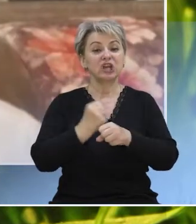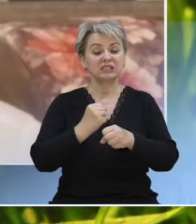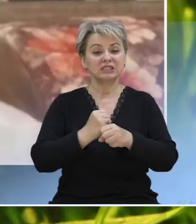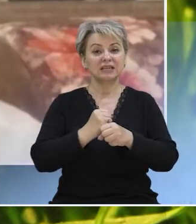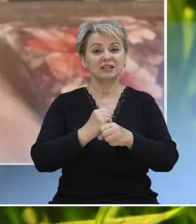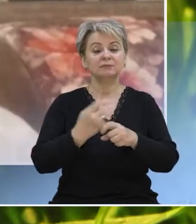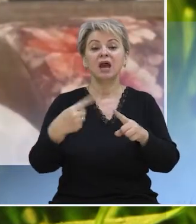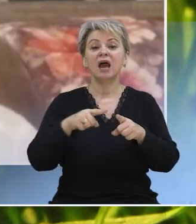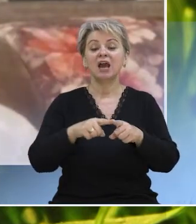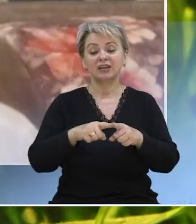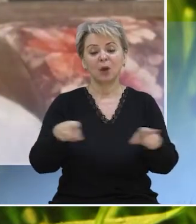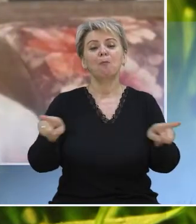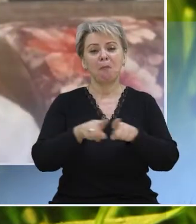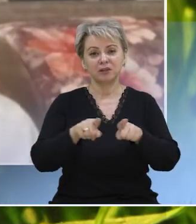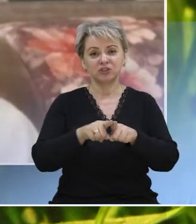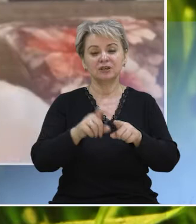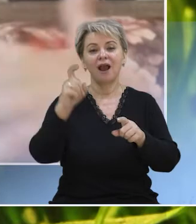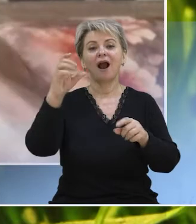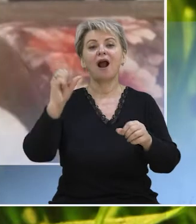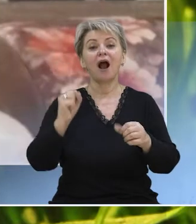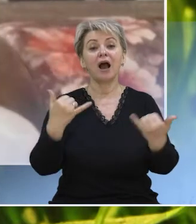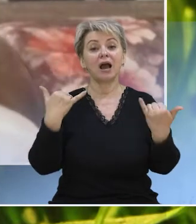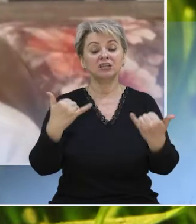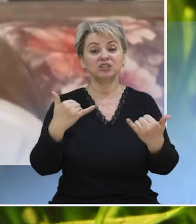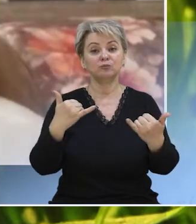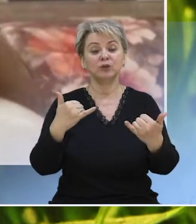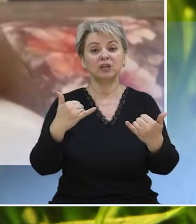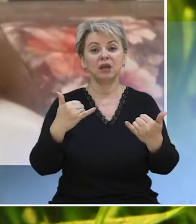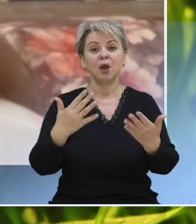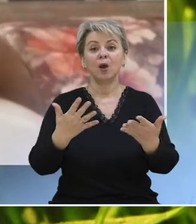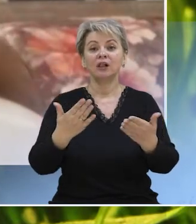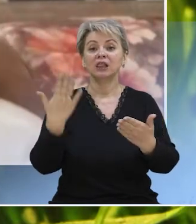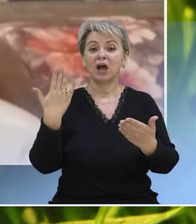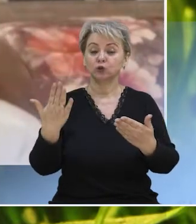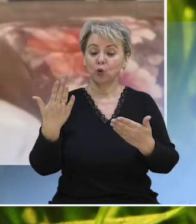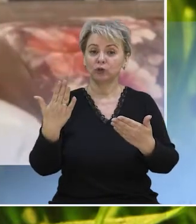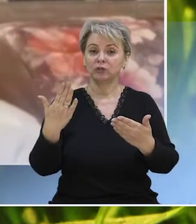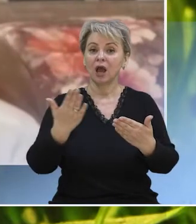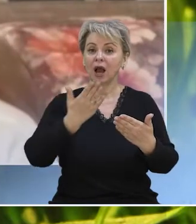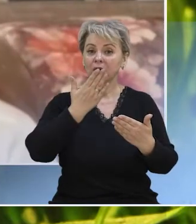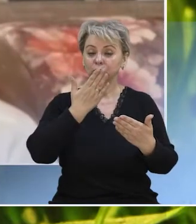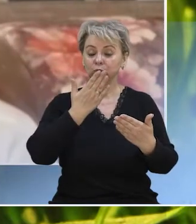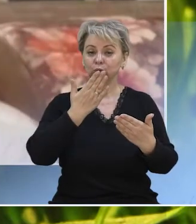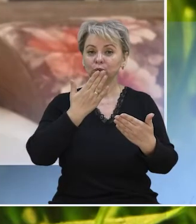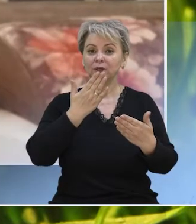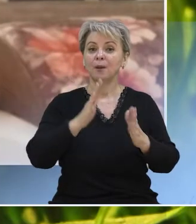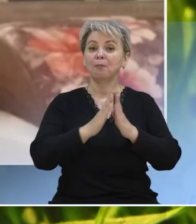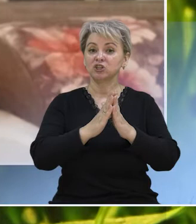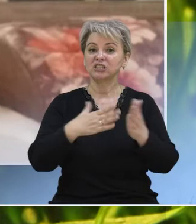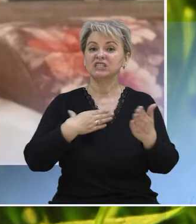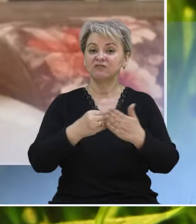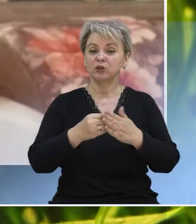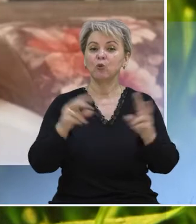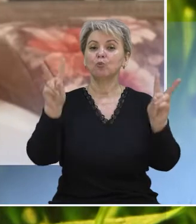Что мы сейчас делали? Мы не борцы с умо, но почти. «Ха». А теперь поднесите, пожалуйста, ладонь к рту. Поднесите